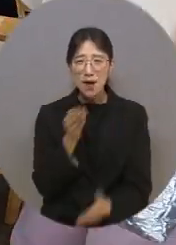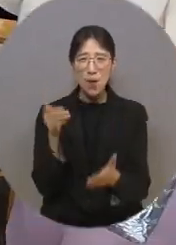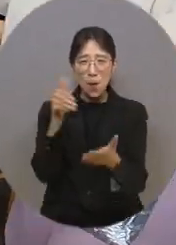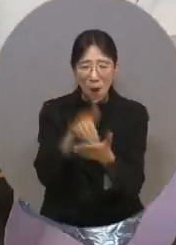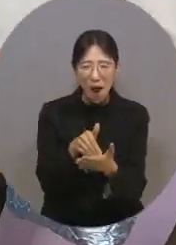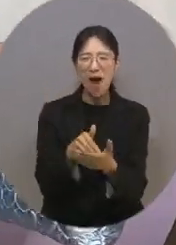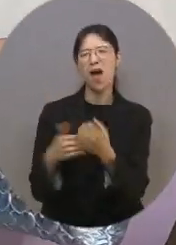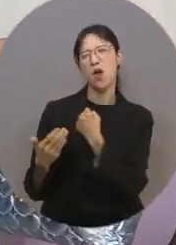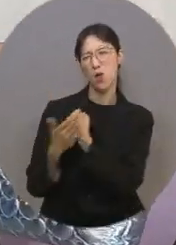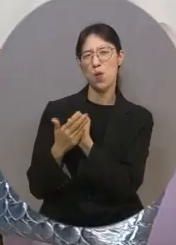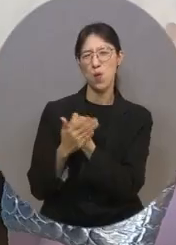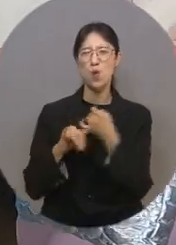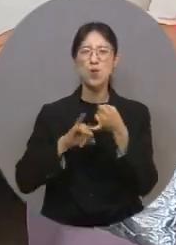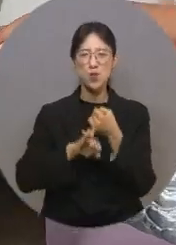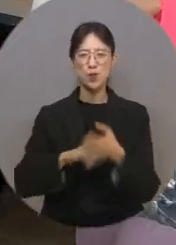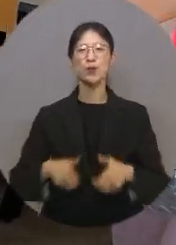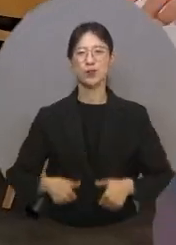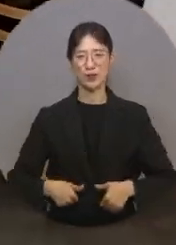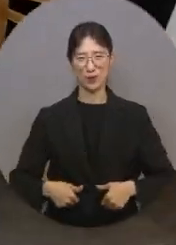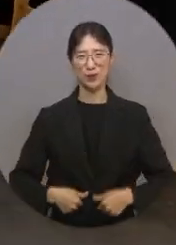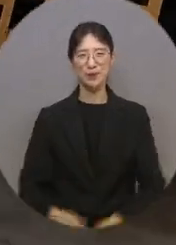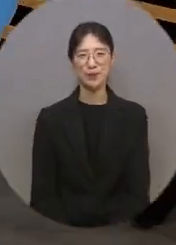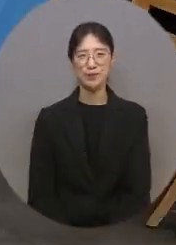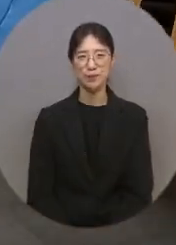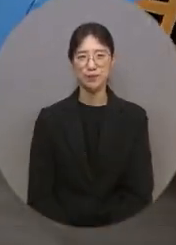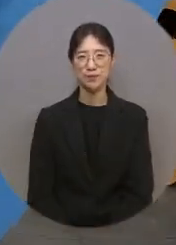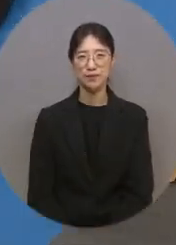보면 도움을 받아야 하는 상황에 마주합니다.